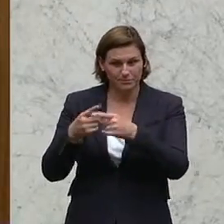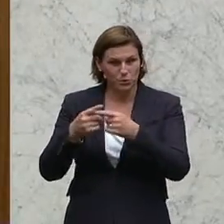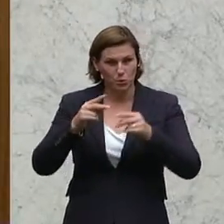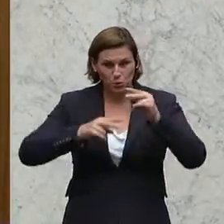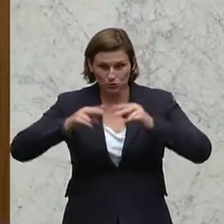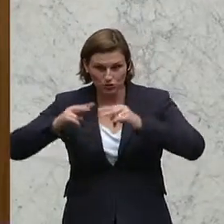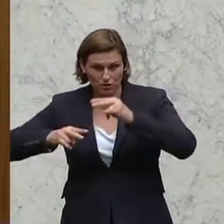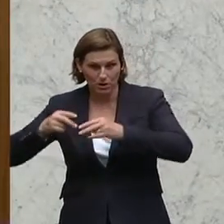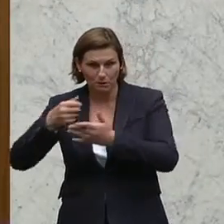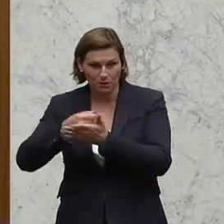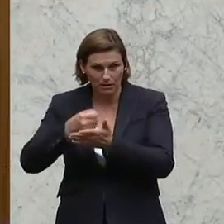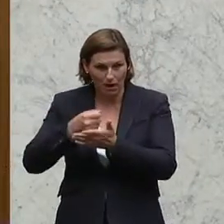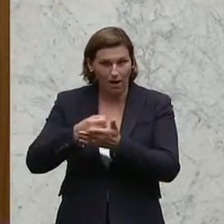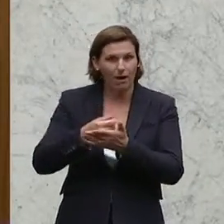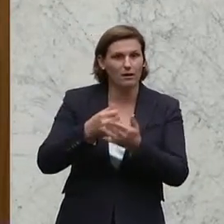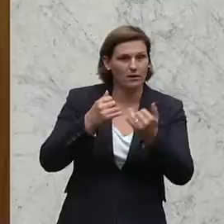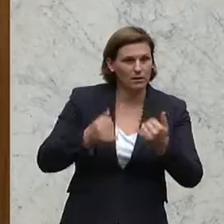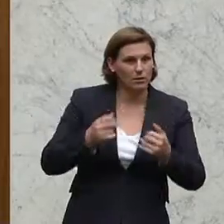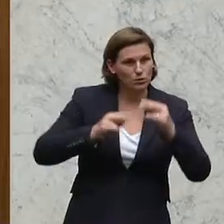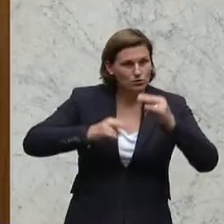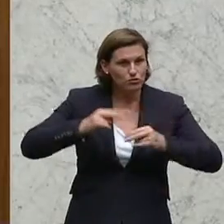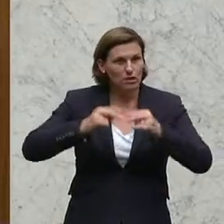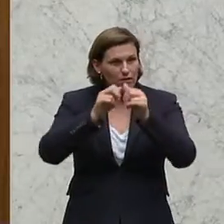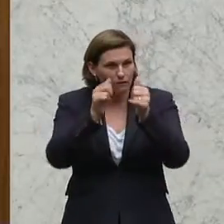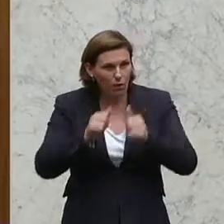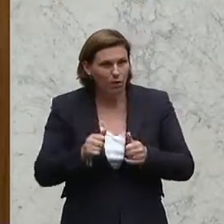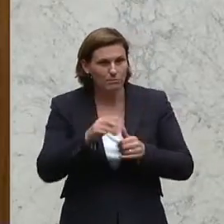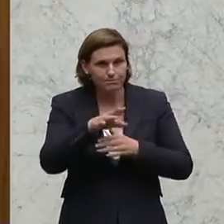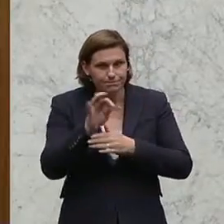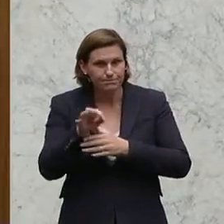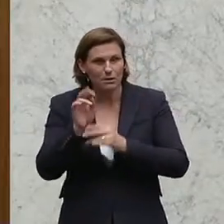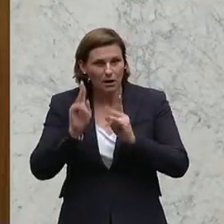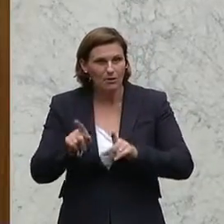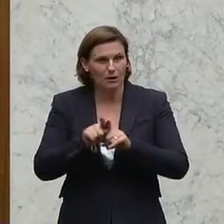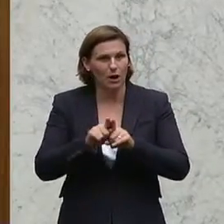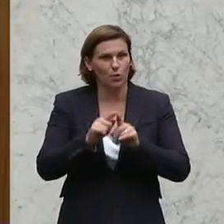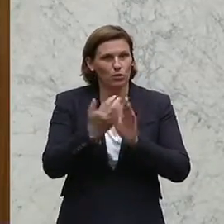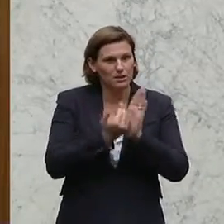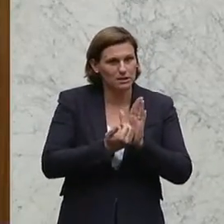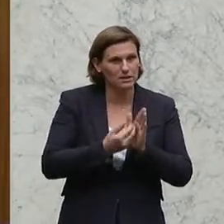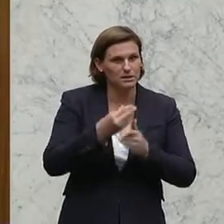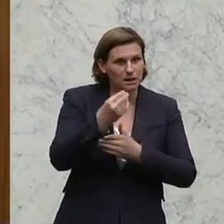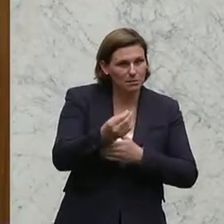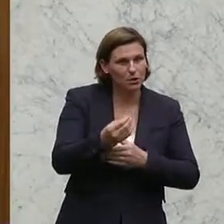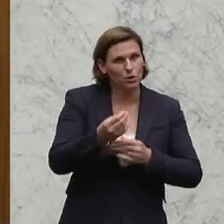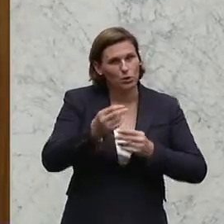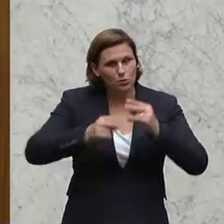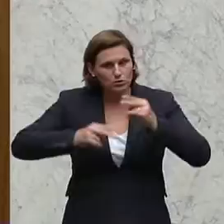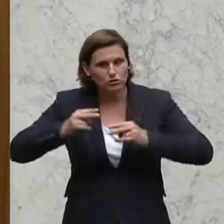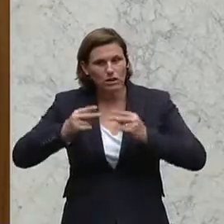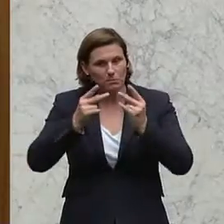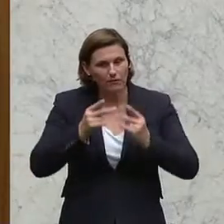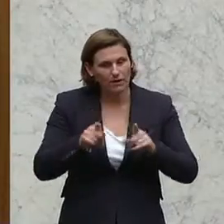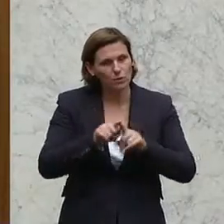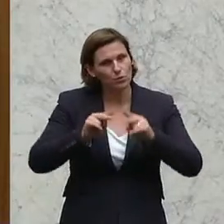erwirtschaftet haben und damit ja auch unterschiedliche Varianten auch vom Gesetzgeber unterschiedlich bewertet und unterstützt